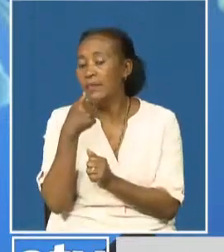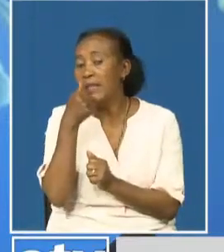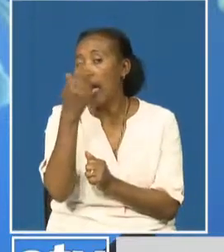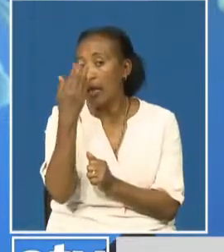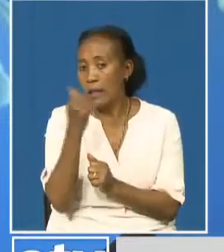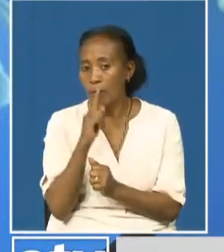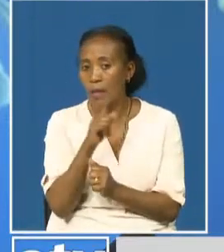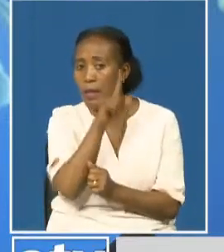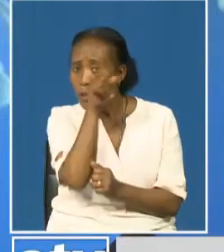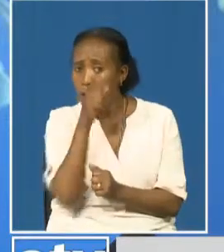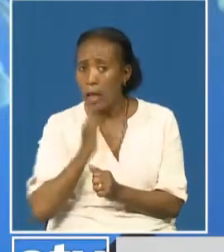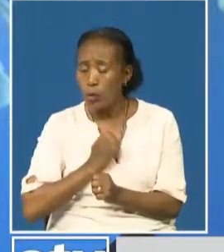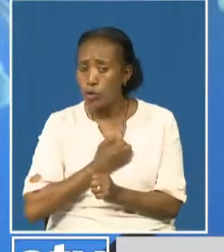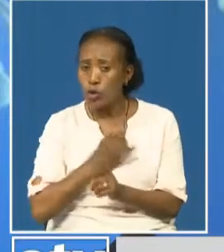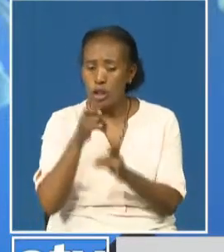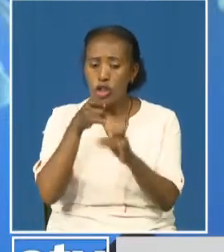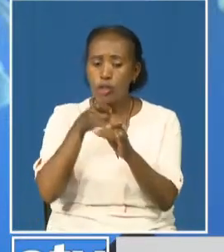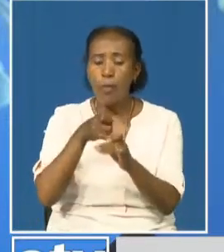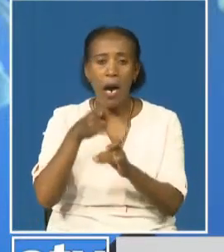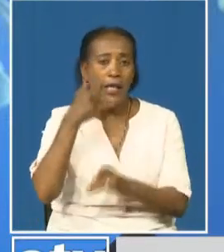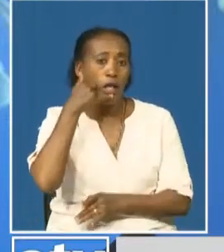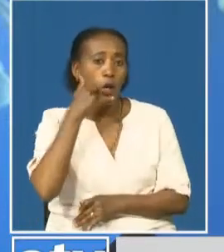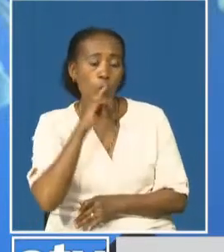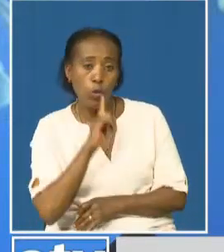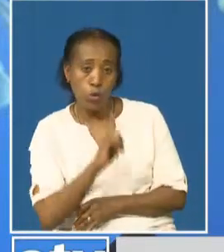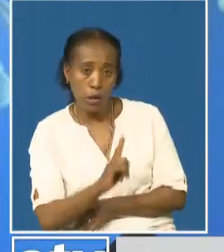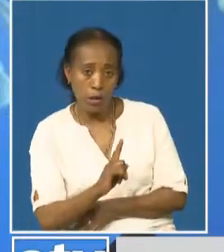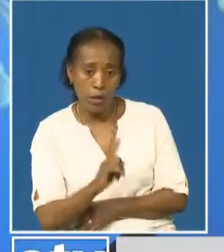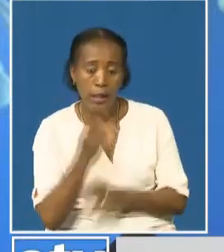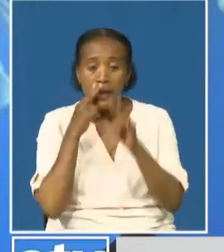ነበር ጥያቄዎቻችን ከጅማ ይደወሉልን